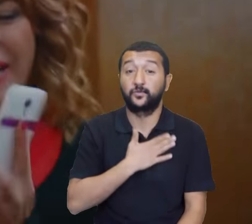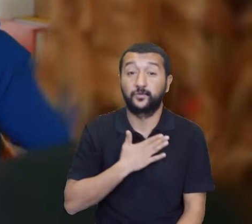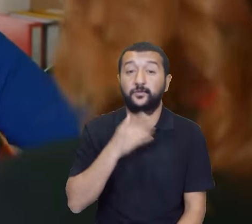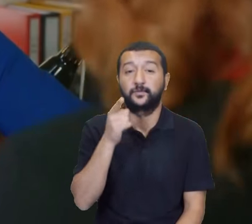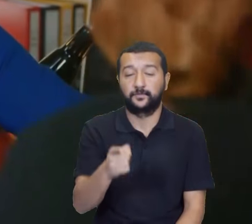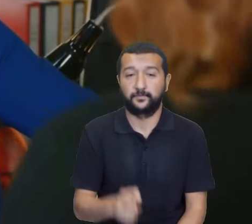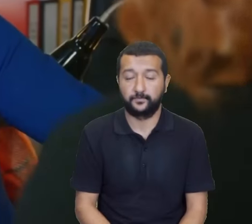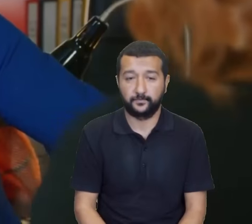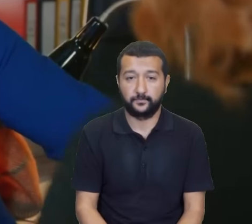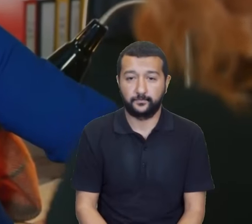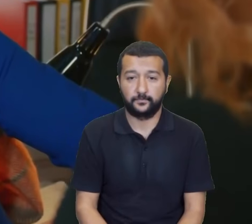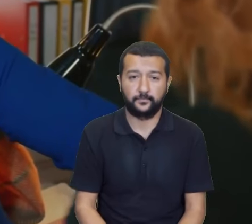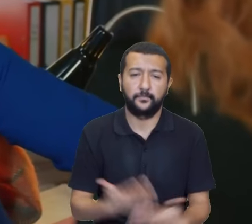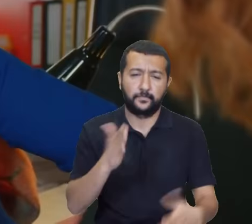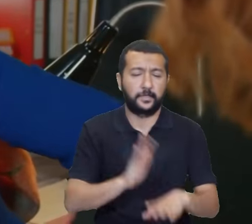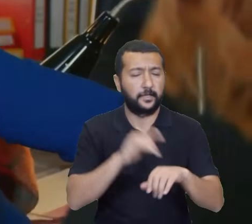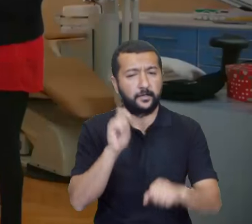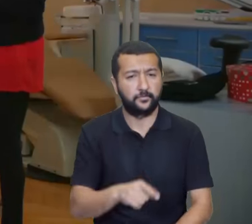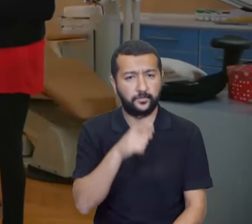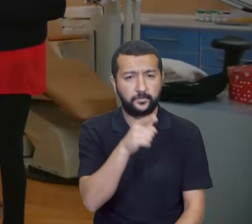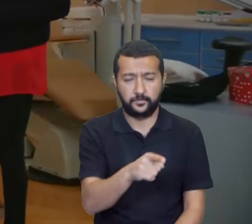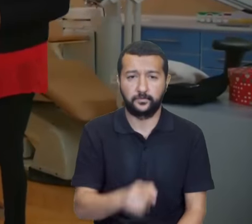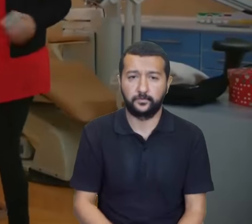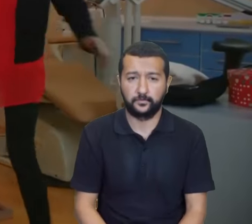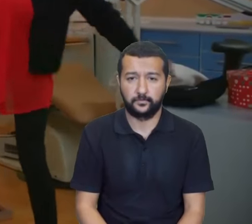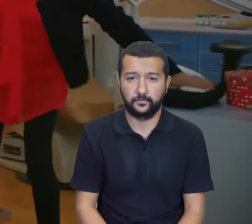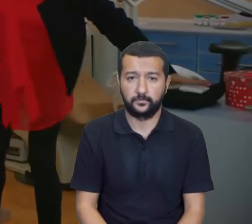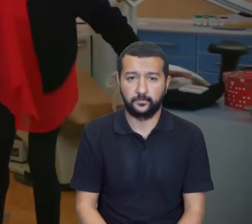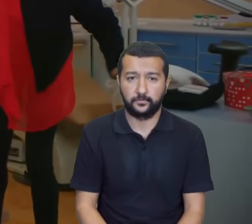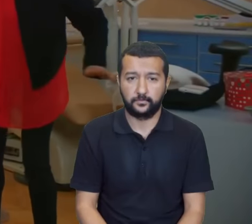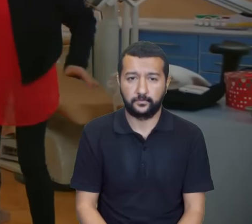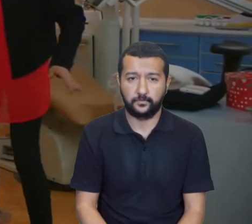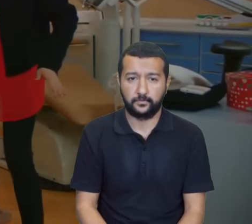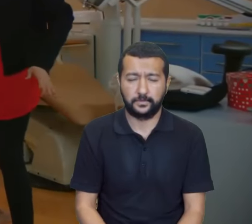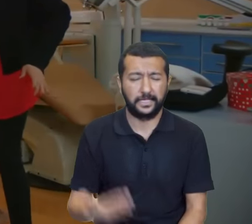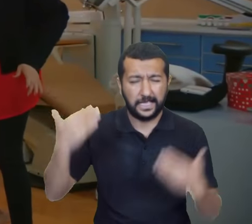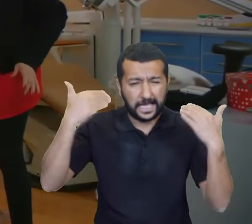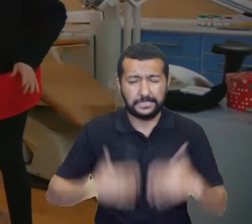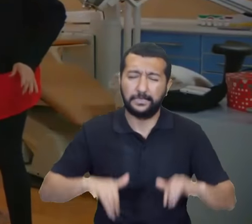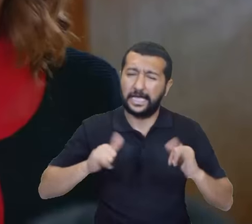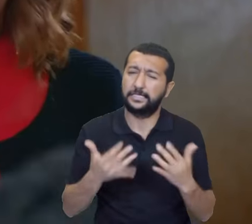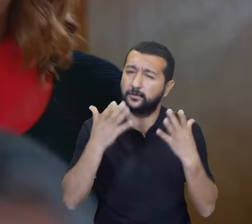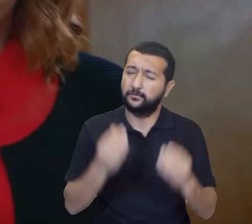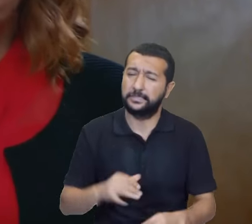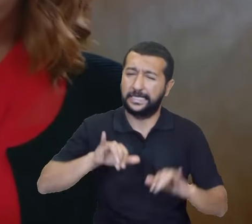Sözlüm. Ah Füsu. Ah. Ah her tarafım